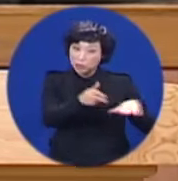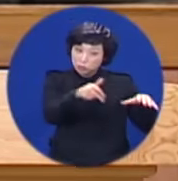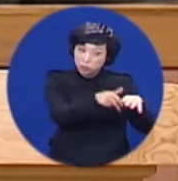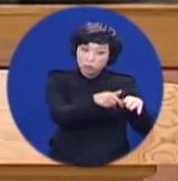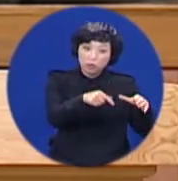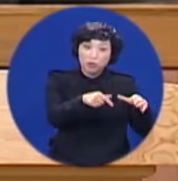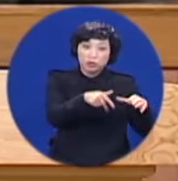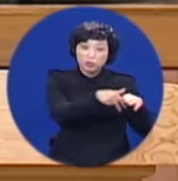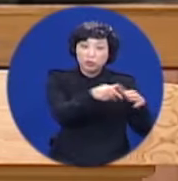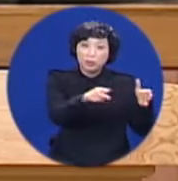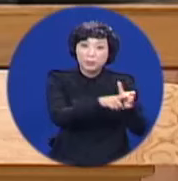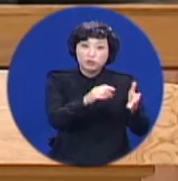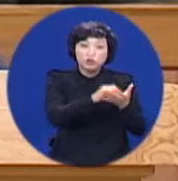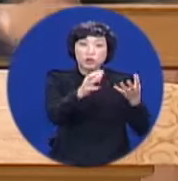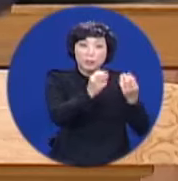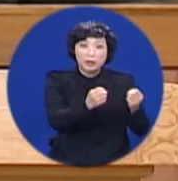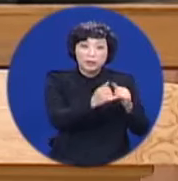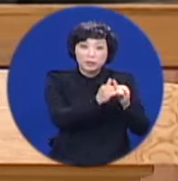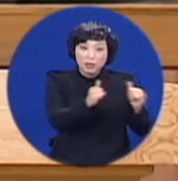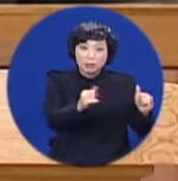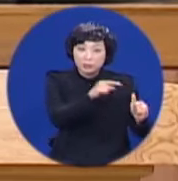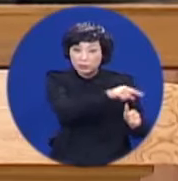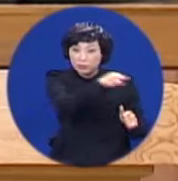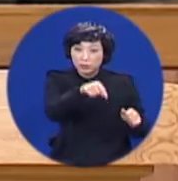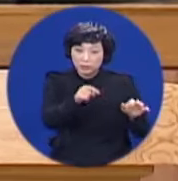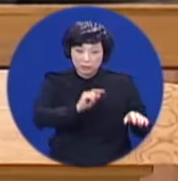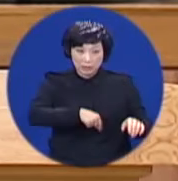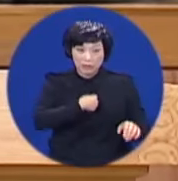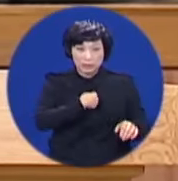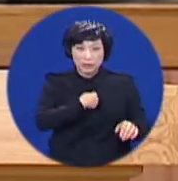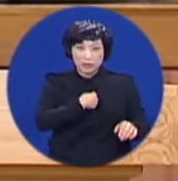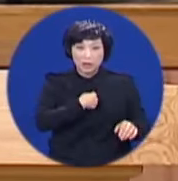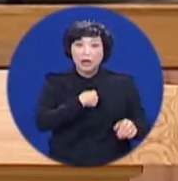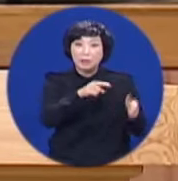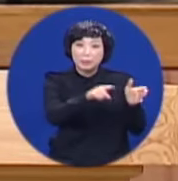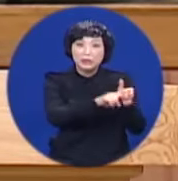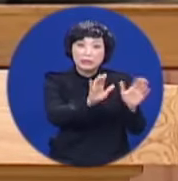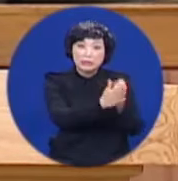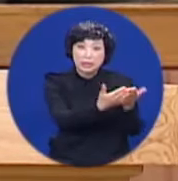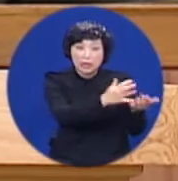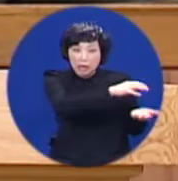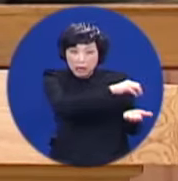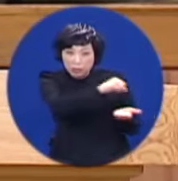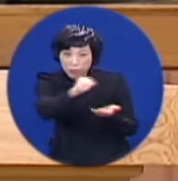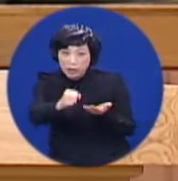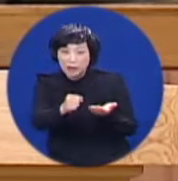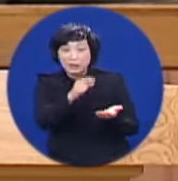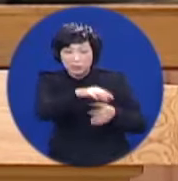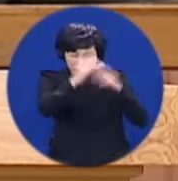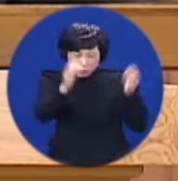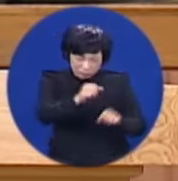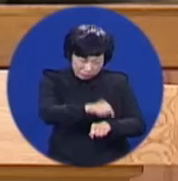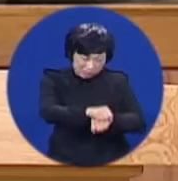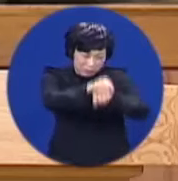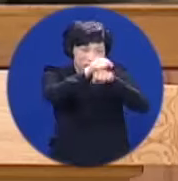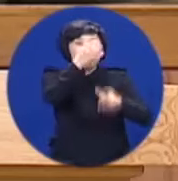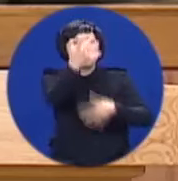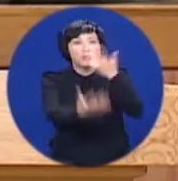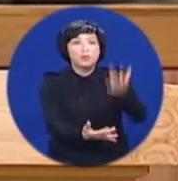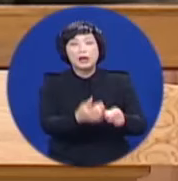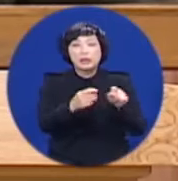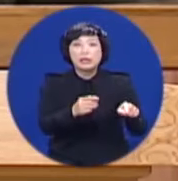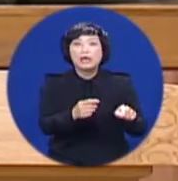믿는 수많은 종교인들이 자기 종전들을 가지고 나가서 불을 살는데